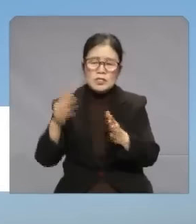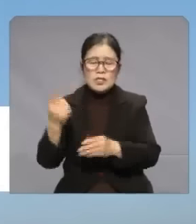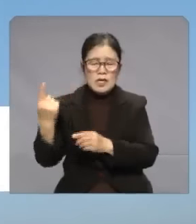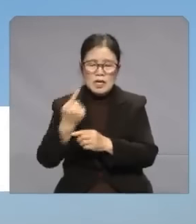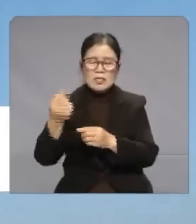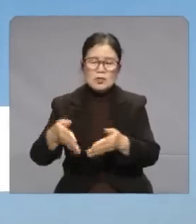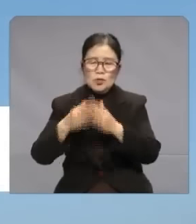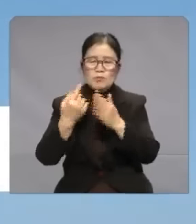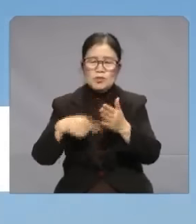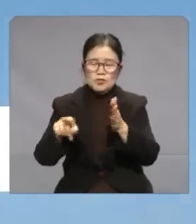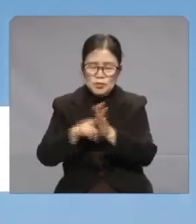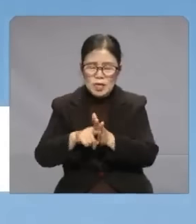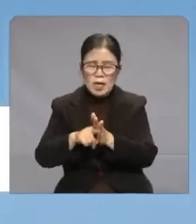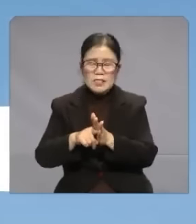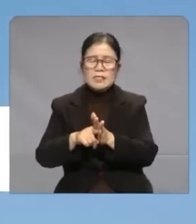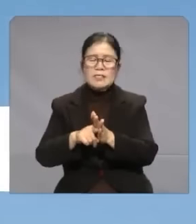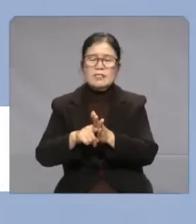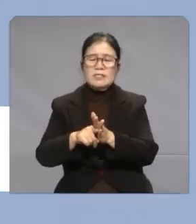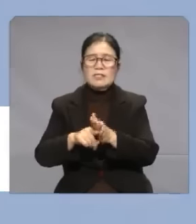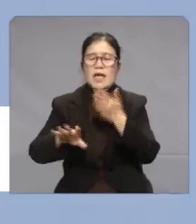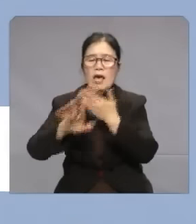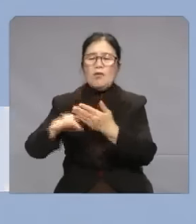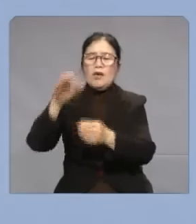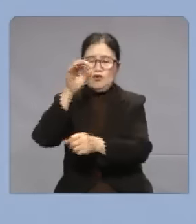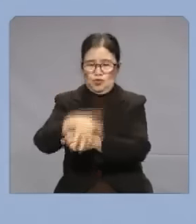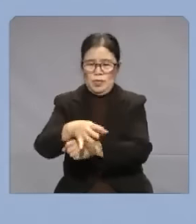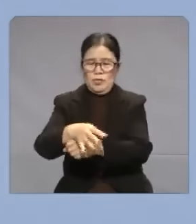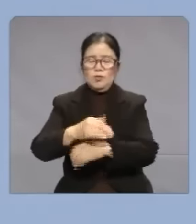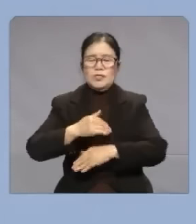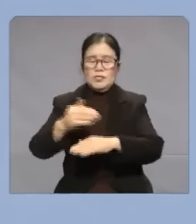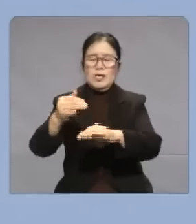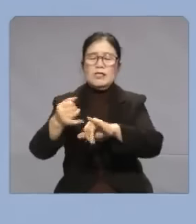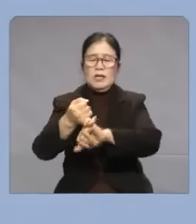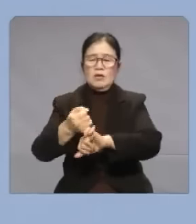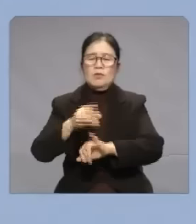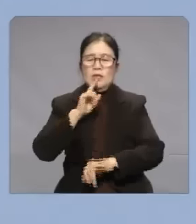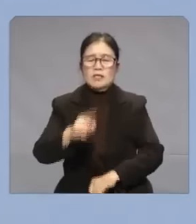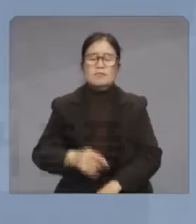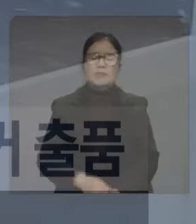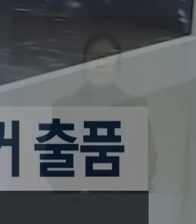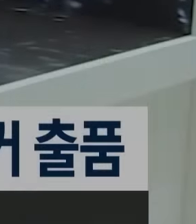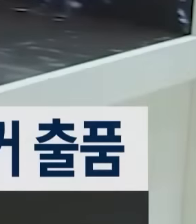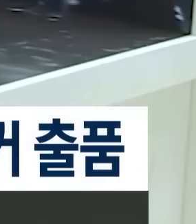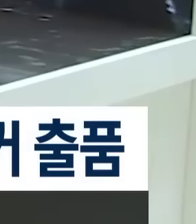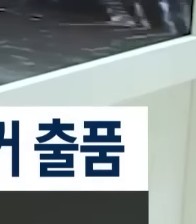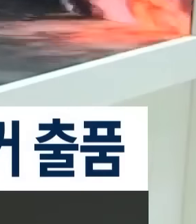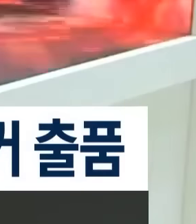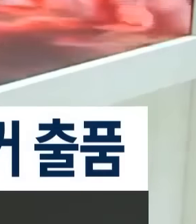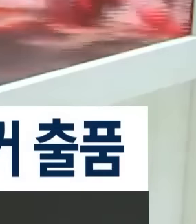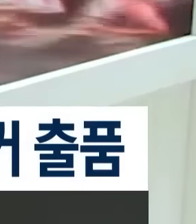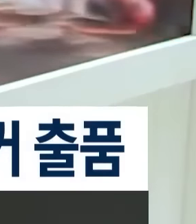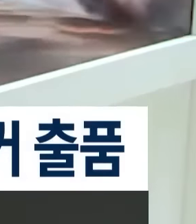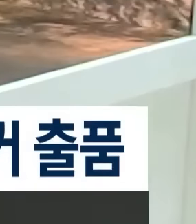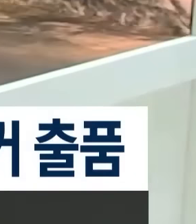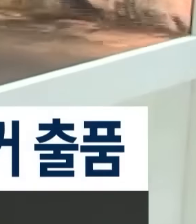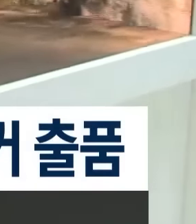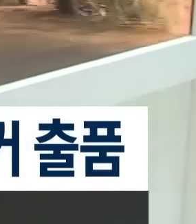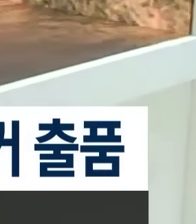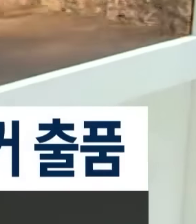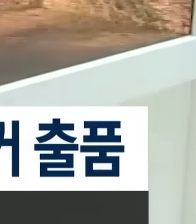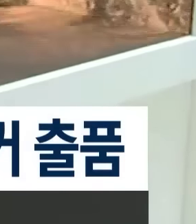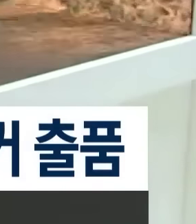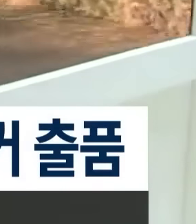도입을 위한 지휘 헬기 2 사업은 해외 구매로 진행한다고 방사청은 덧붙였습니다. 인도에 이어 세계에서 두 번째로